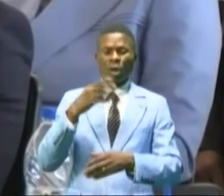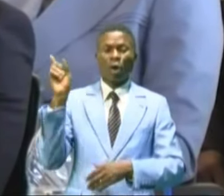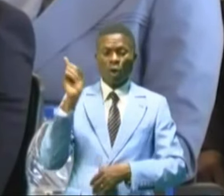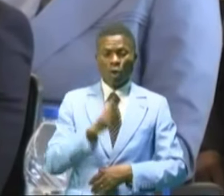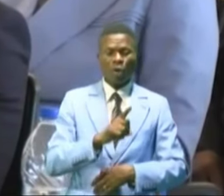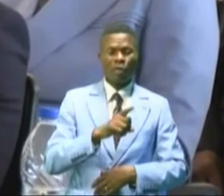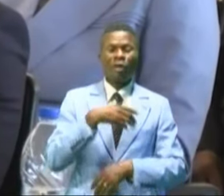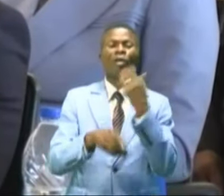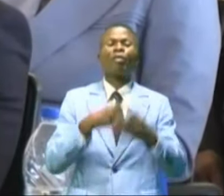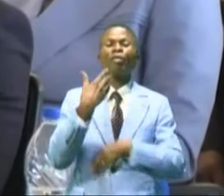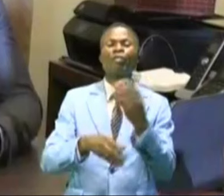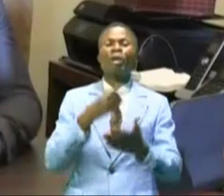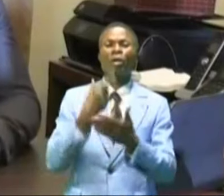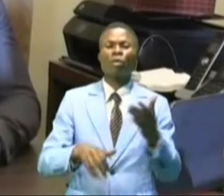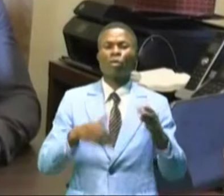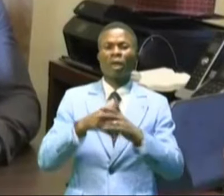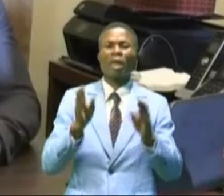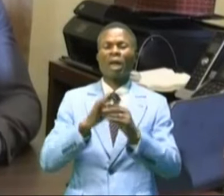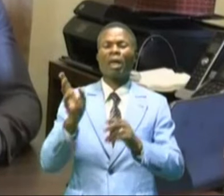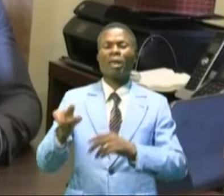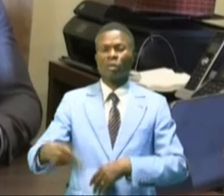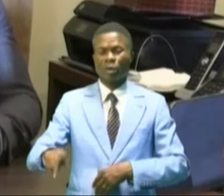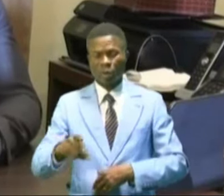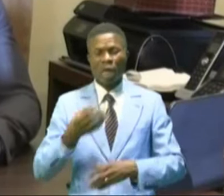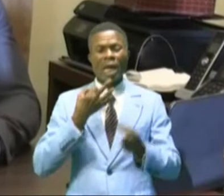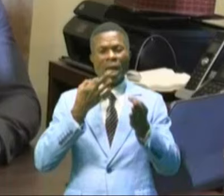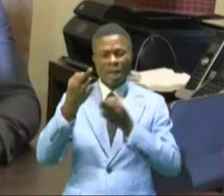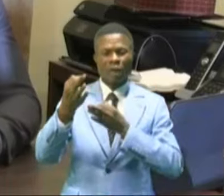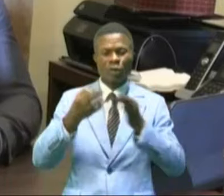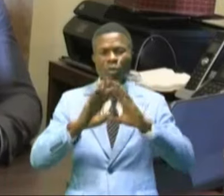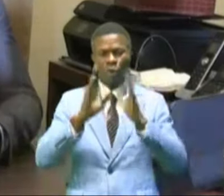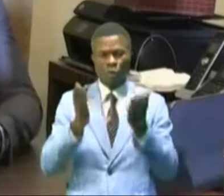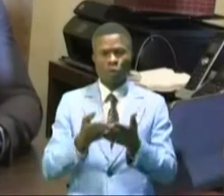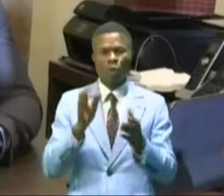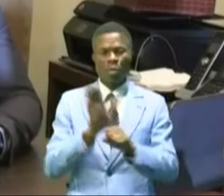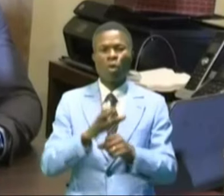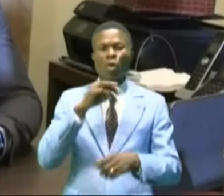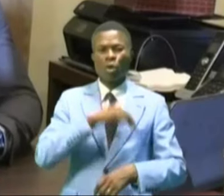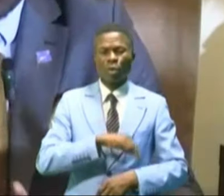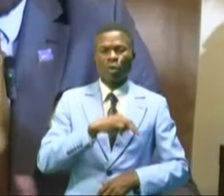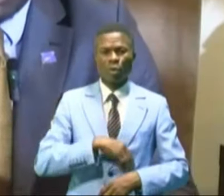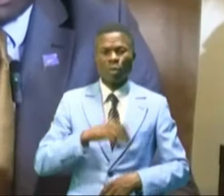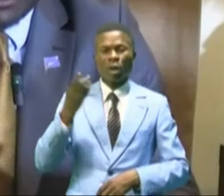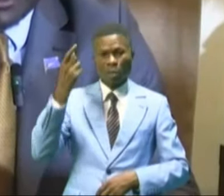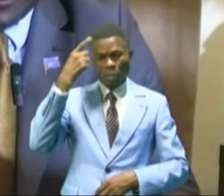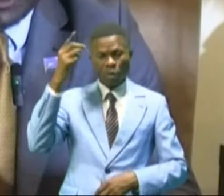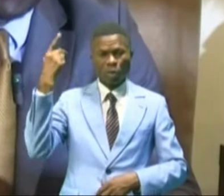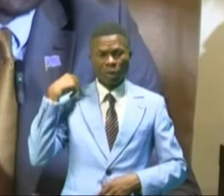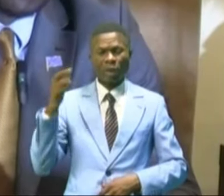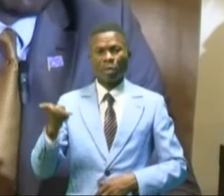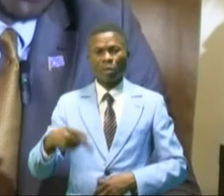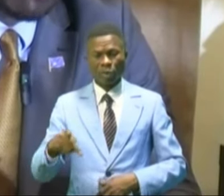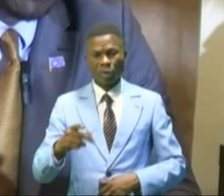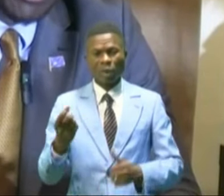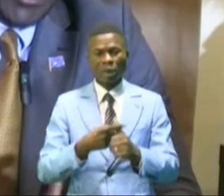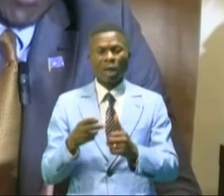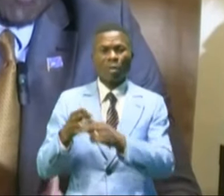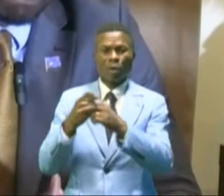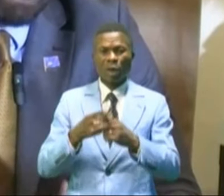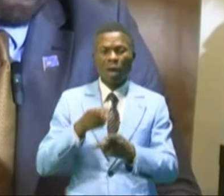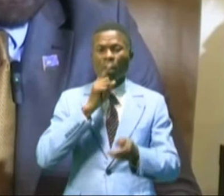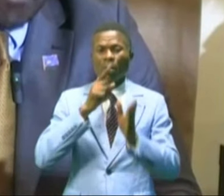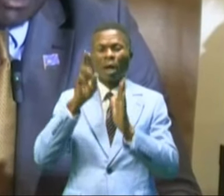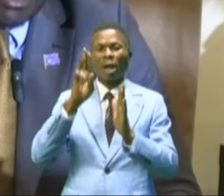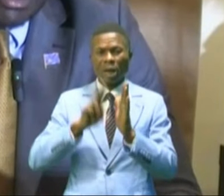l'Assemblée d'abord. Et nous avons passé en revue les différentes missions qui sont les nôtres, notamment le contrôle